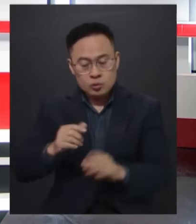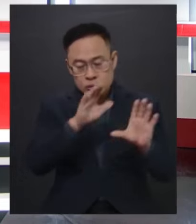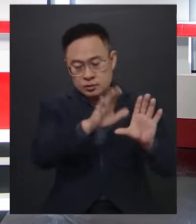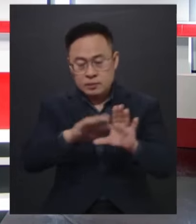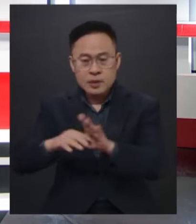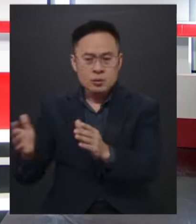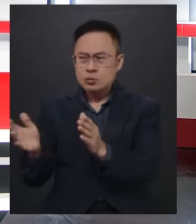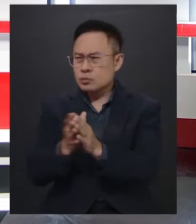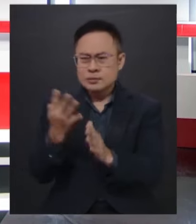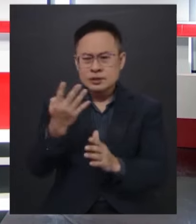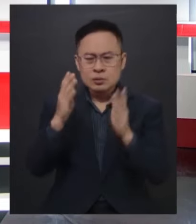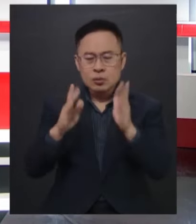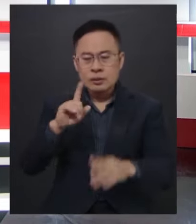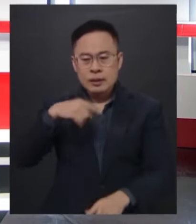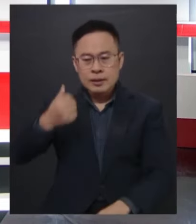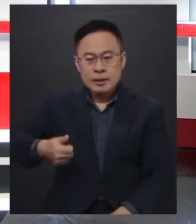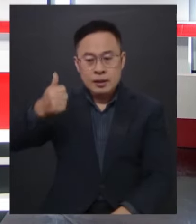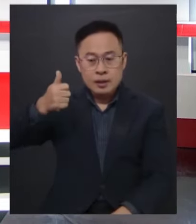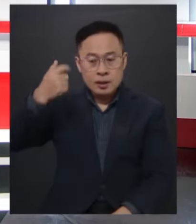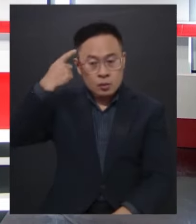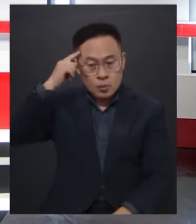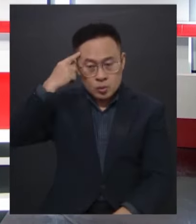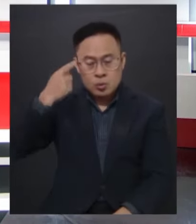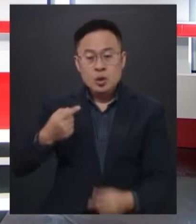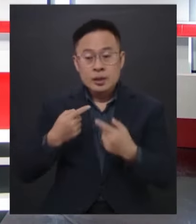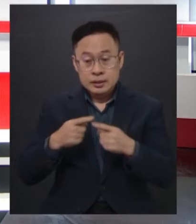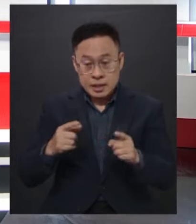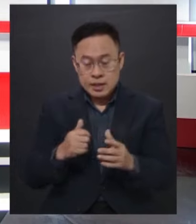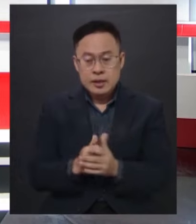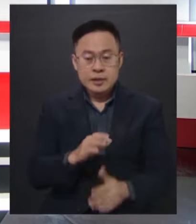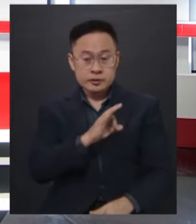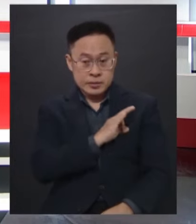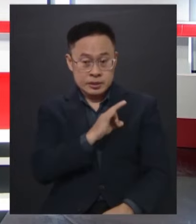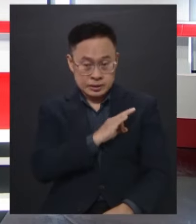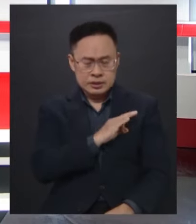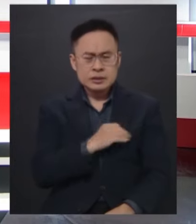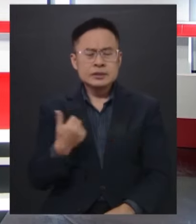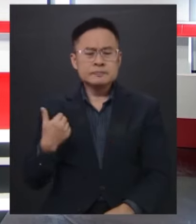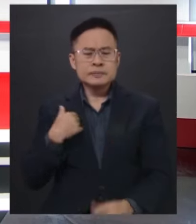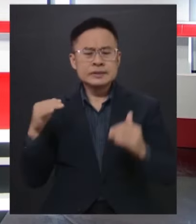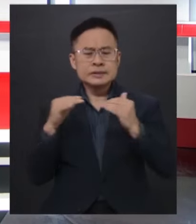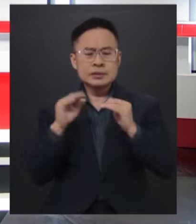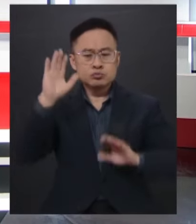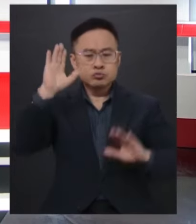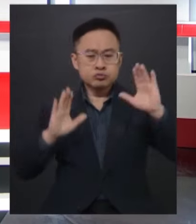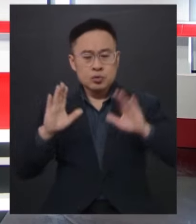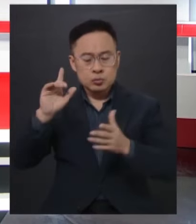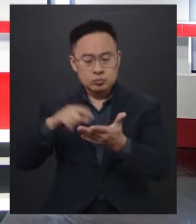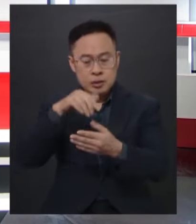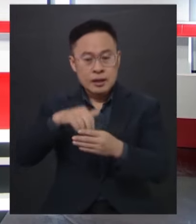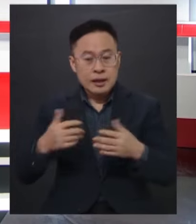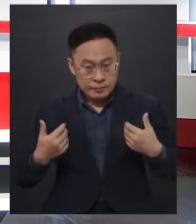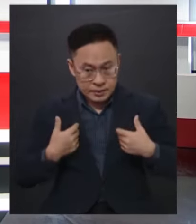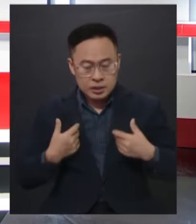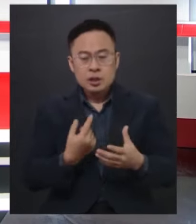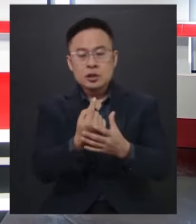หน่งนี้นะคะแต่อย่างไรก็ตามค่ะเรื่องของคนที่จะเข้ามาโหวตเนี่ยมันก็มีหลายเสียงนะคะคุณผู้ชมแต่ว่าในส่วนของฟุตซอลเองเนี่ยก็